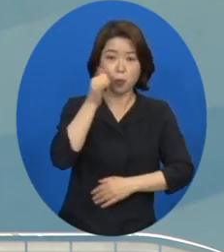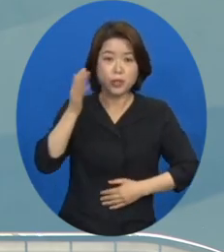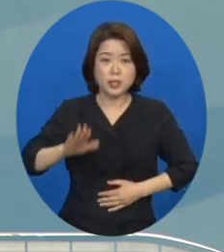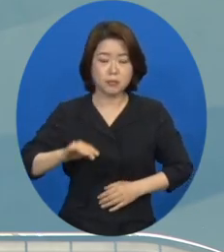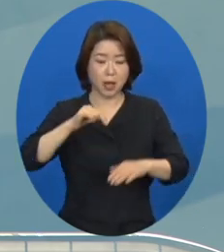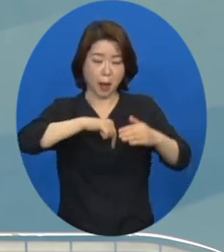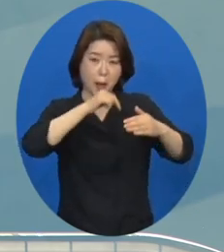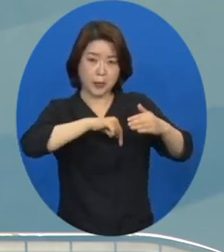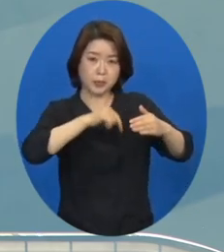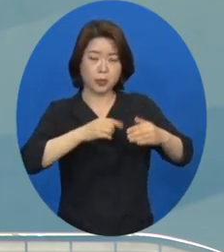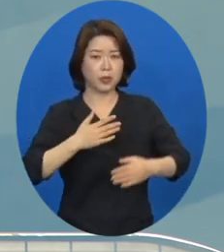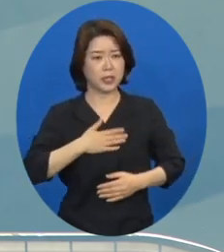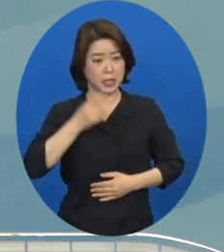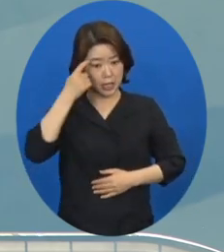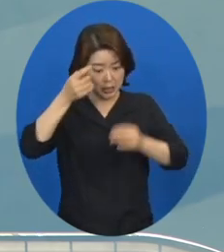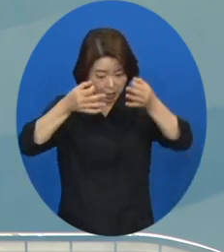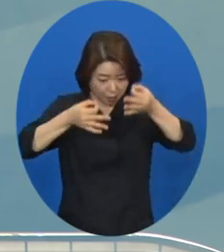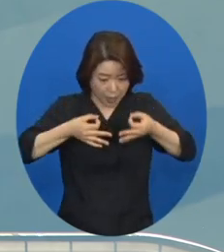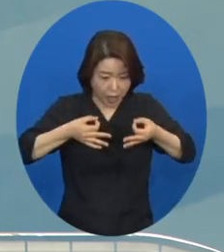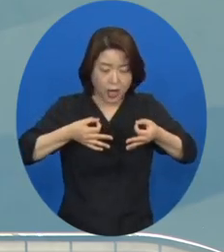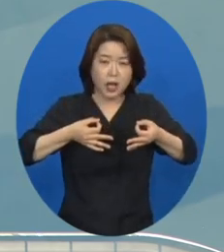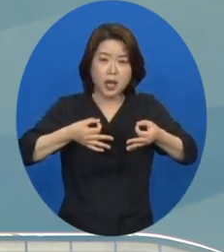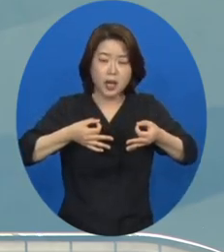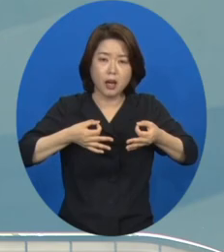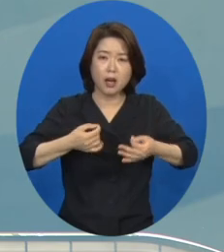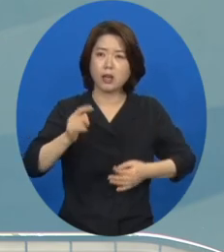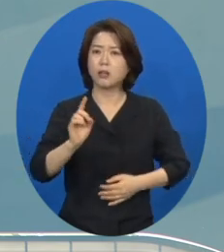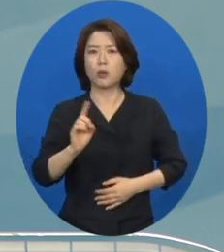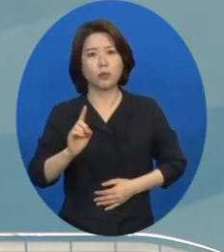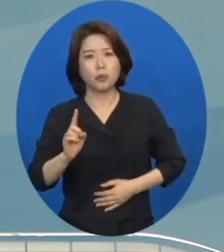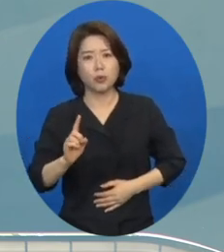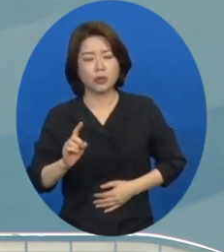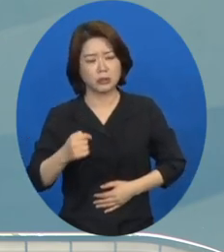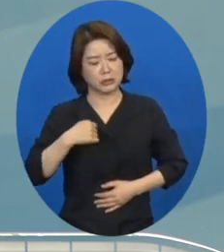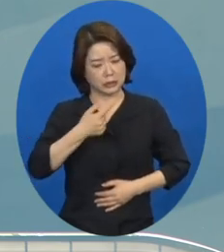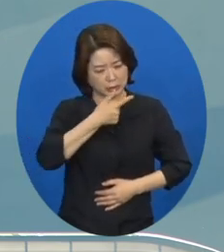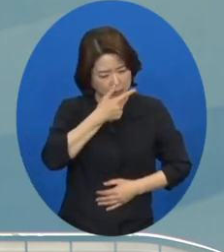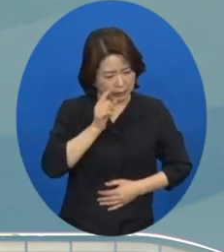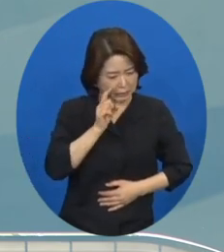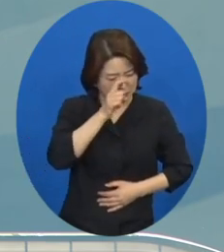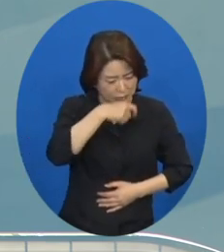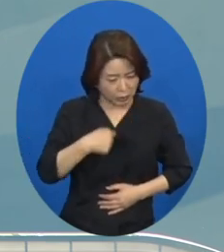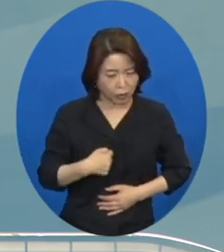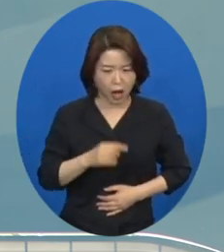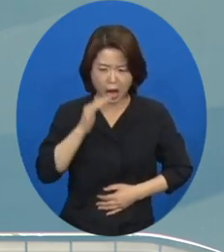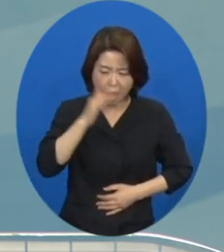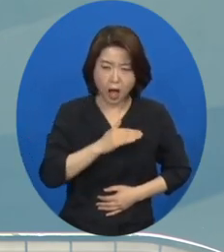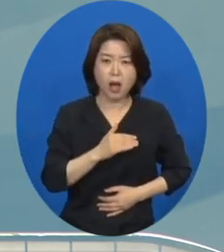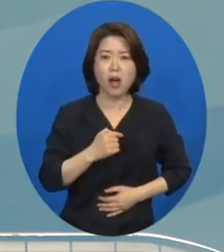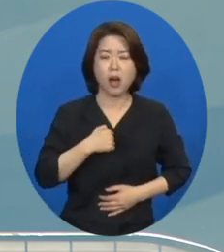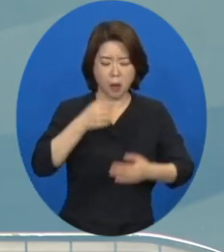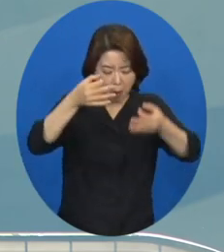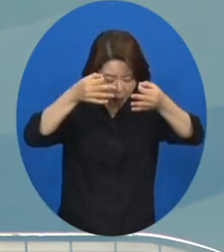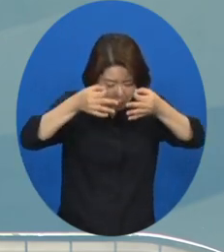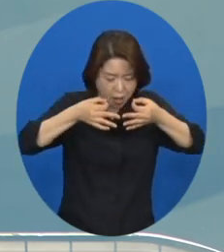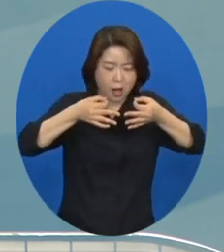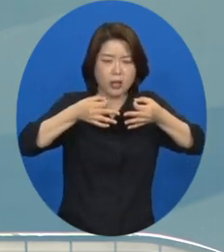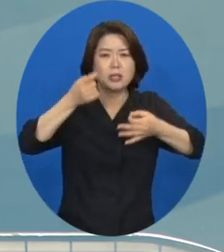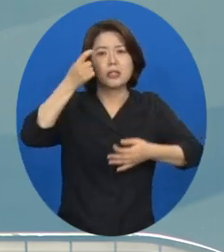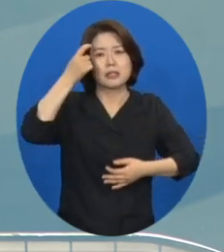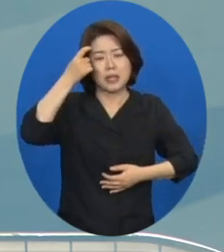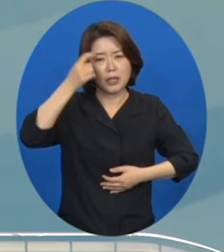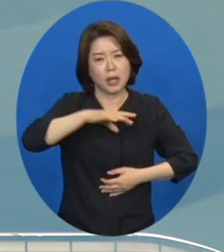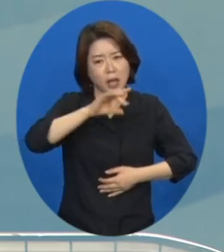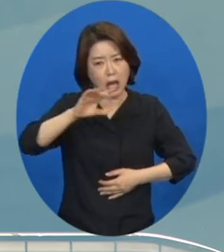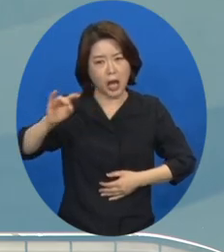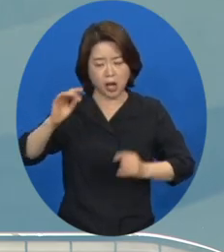속마음으로는 제가 생각하기에도 이건 이렇게 더러울 수가 있을까? 이렇게 악할 수가 있나? 그런 생각